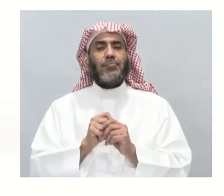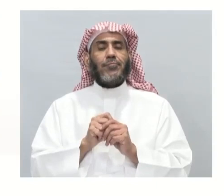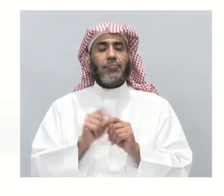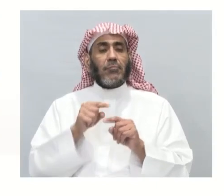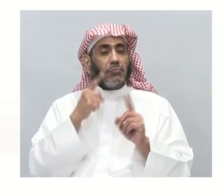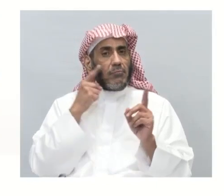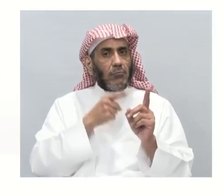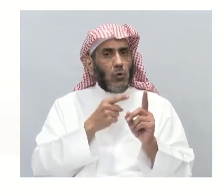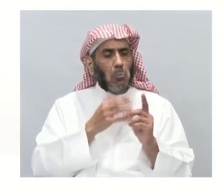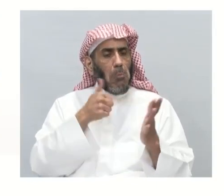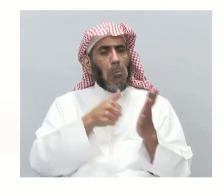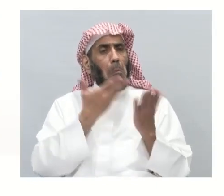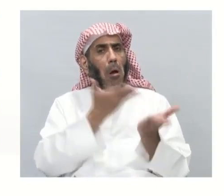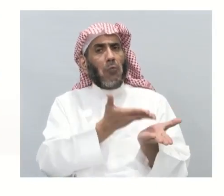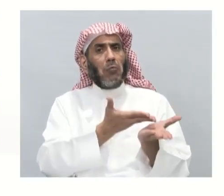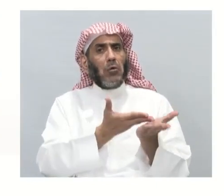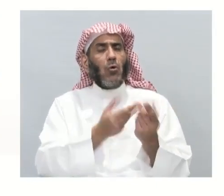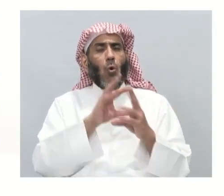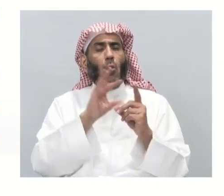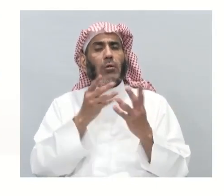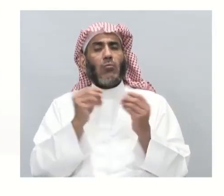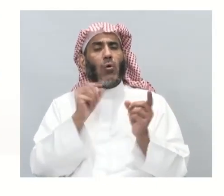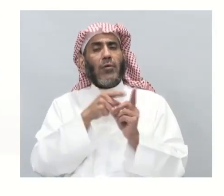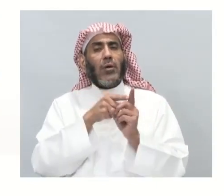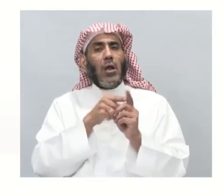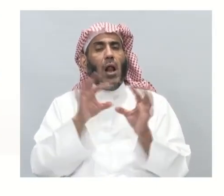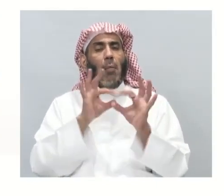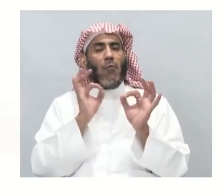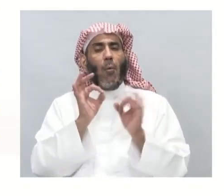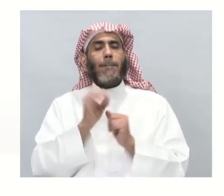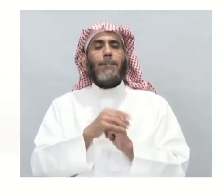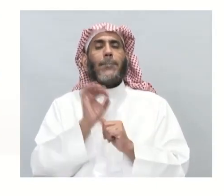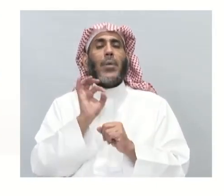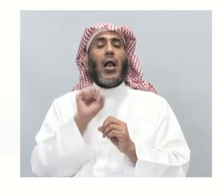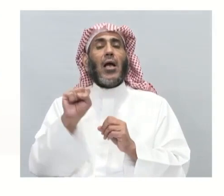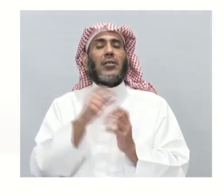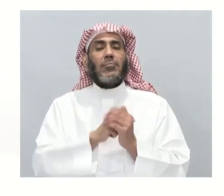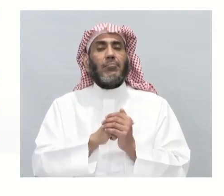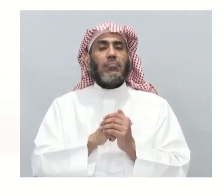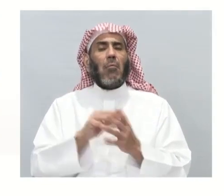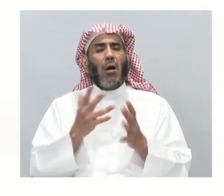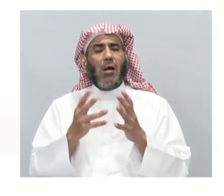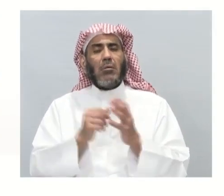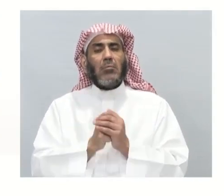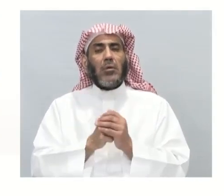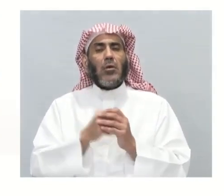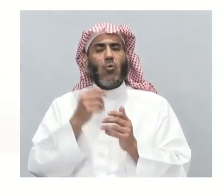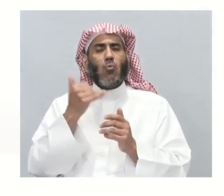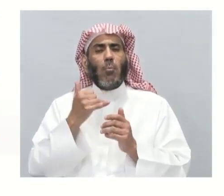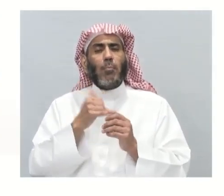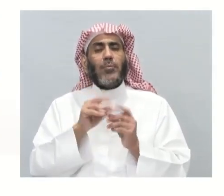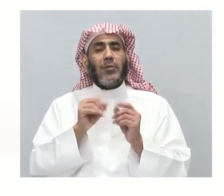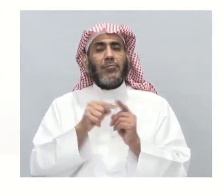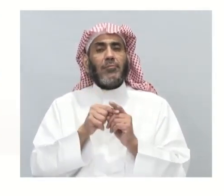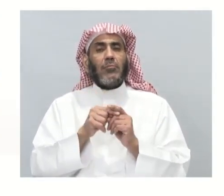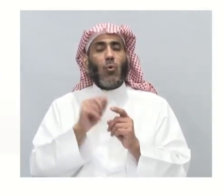امامنا شيء مجهول نعرف به ونذكر مثلا المفهوم الخاص به واحيانا مثلا يستلزم من التعريف ان ناتي